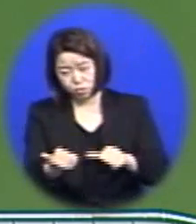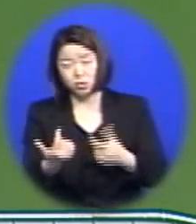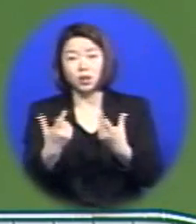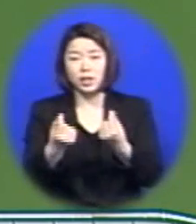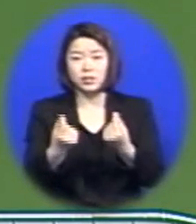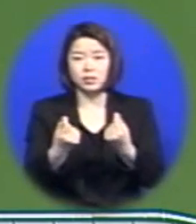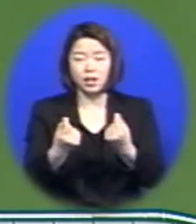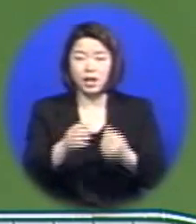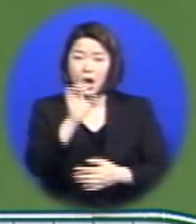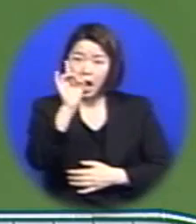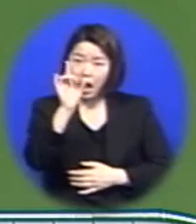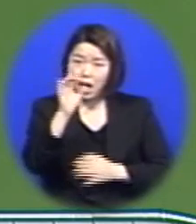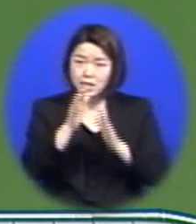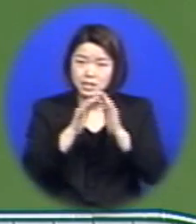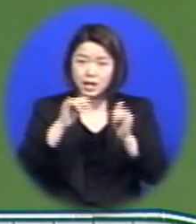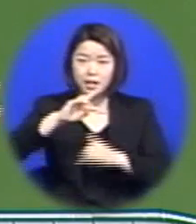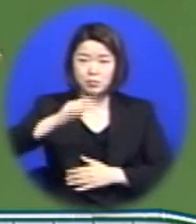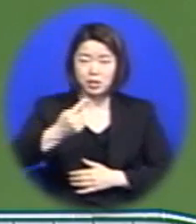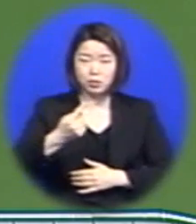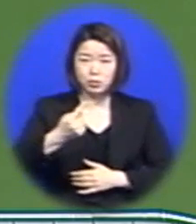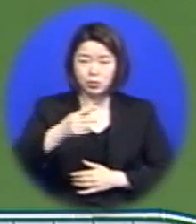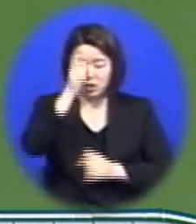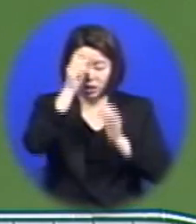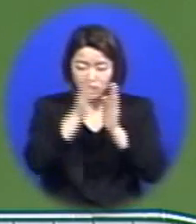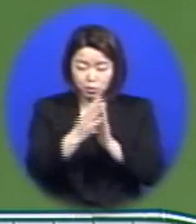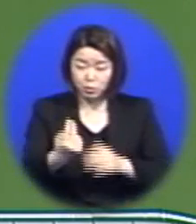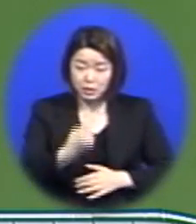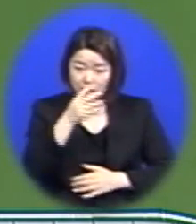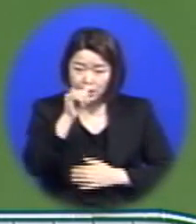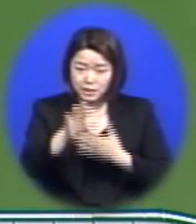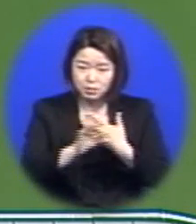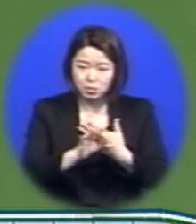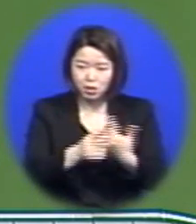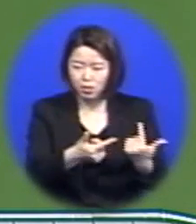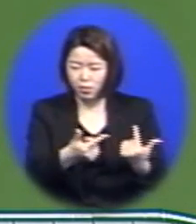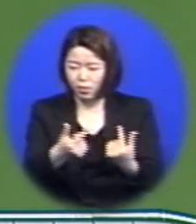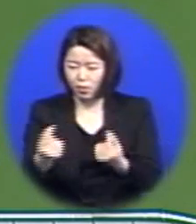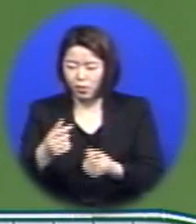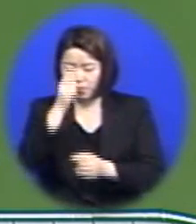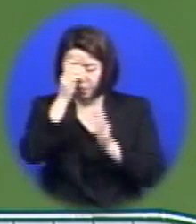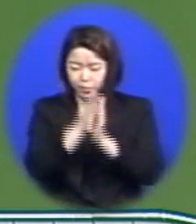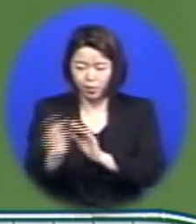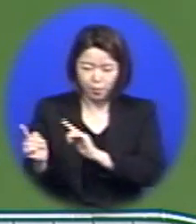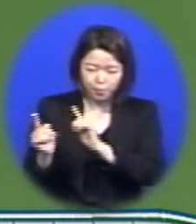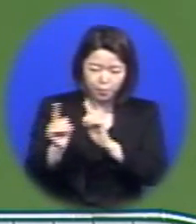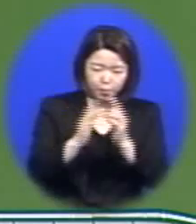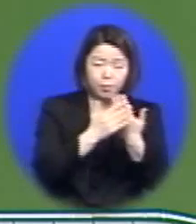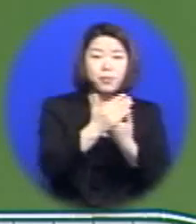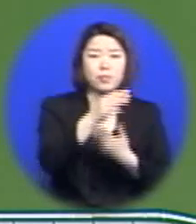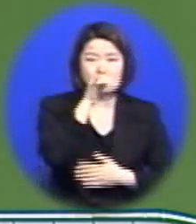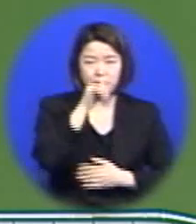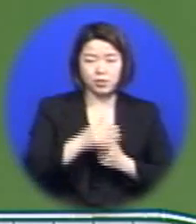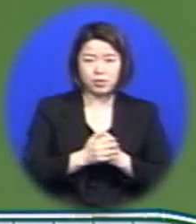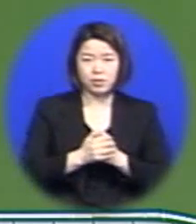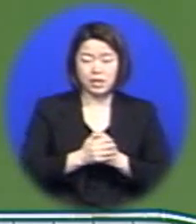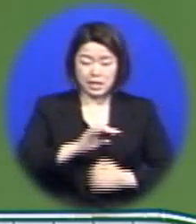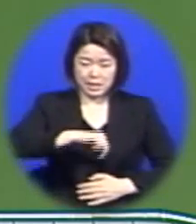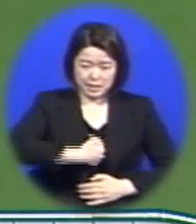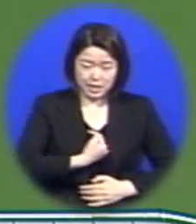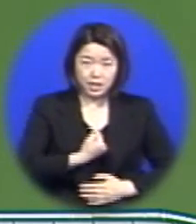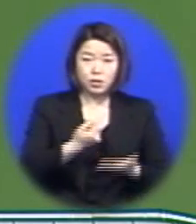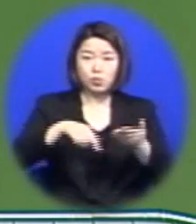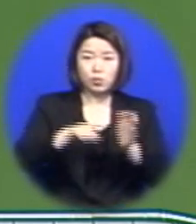한 사람이라도 기도가 살아나기 시작하면 기도가 살아나요 여러분 자신을 위해서도 필요하고 여러분 족을